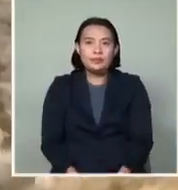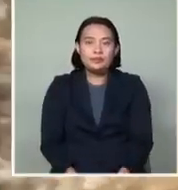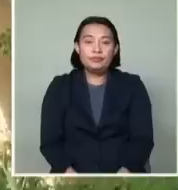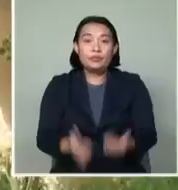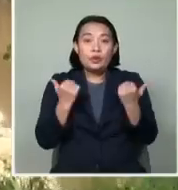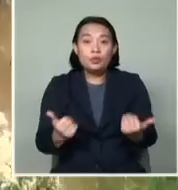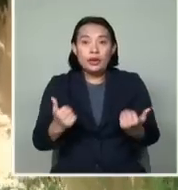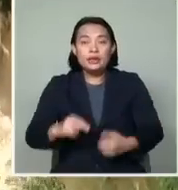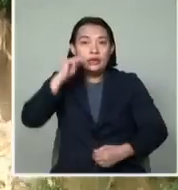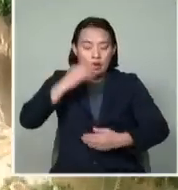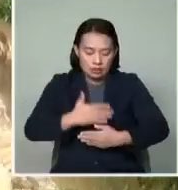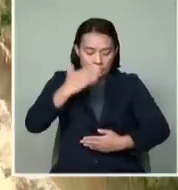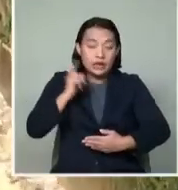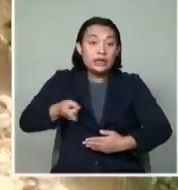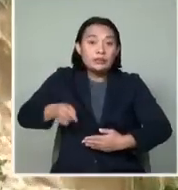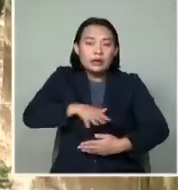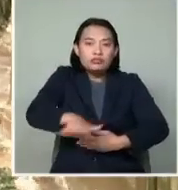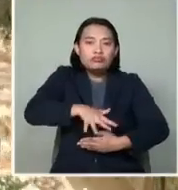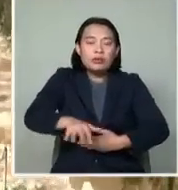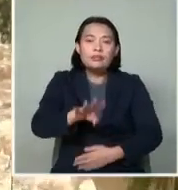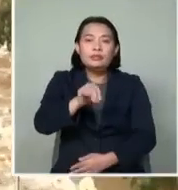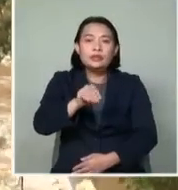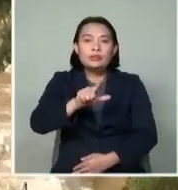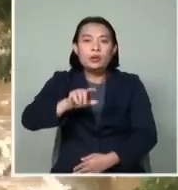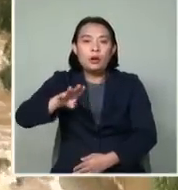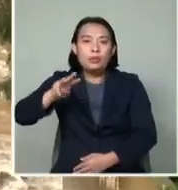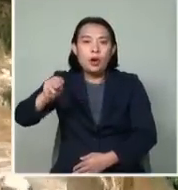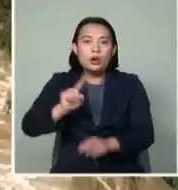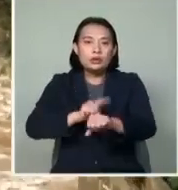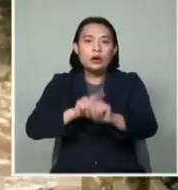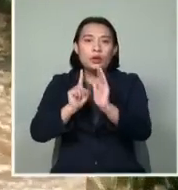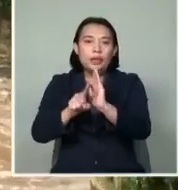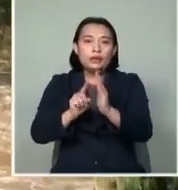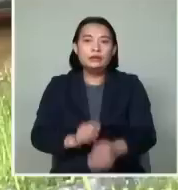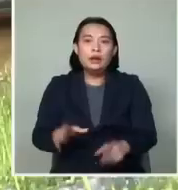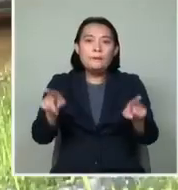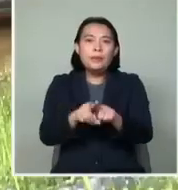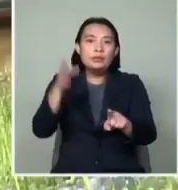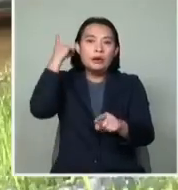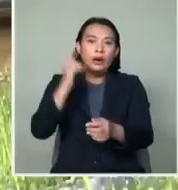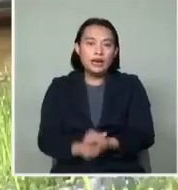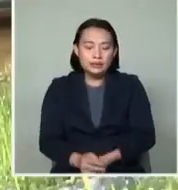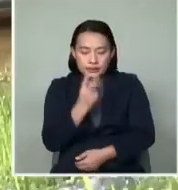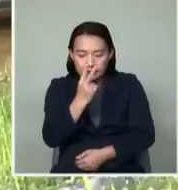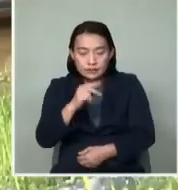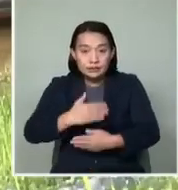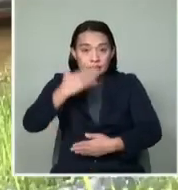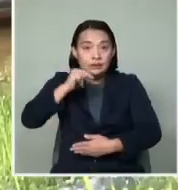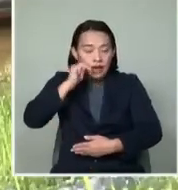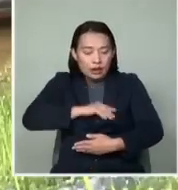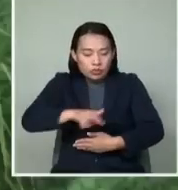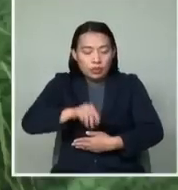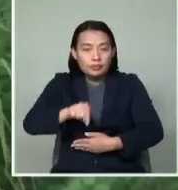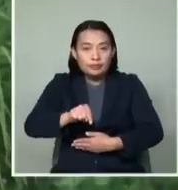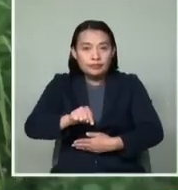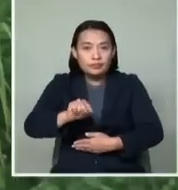ระบายน้ำออกจากเขื่อนเหมือนเดิมค่ะอยู่ที่40ลูกบาศก์เมตรต่อวินาทีเช่นเดียวกับเมื่อวานและพบว่าจากการระบายน้ำออกจากเขื่อนล